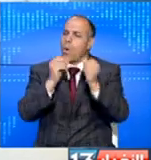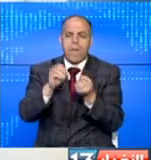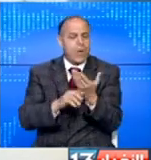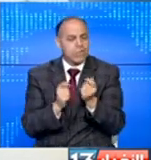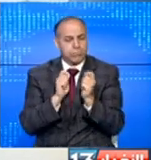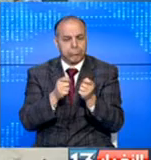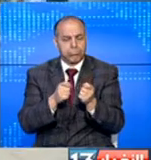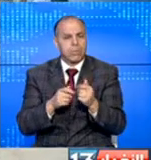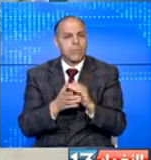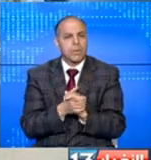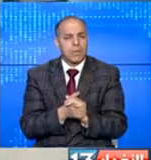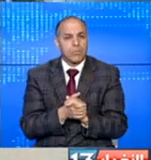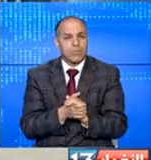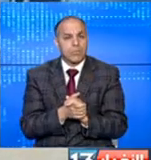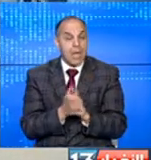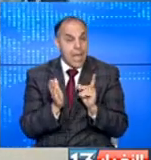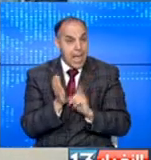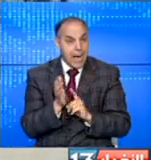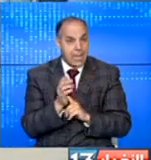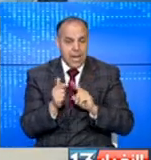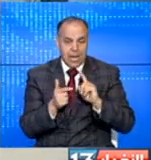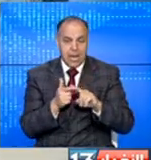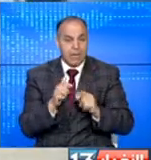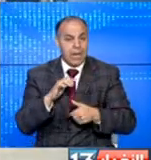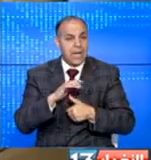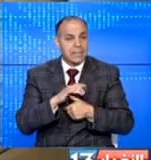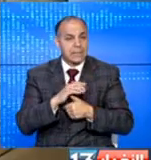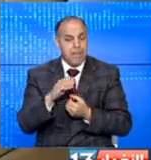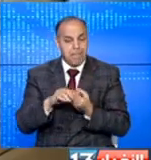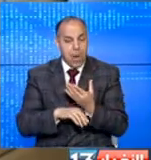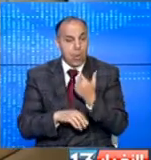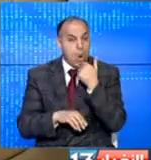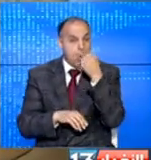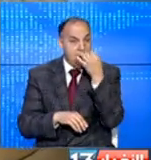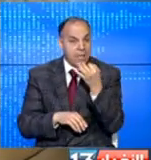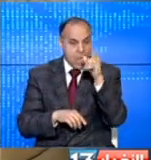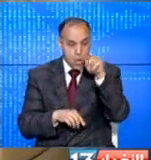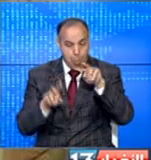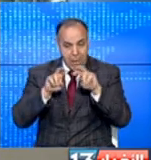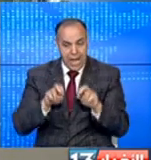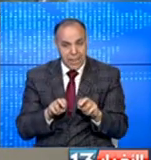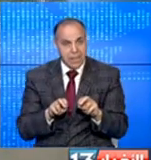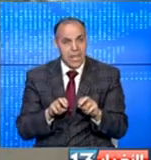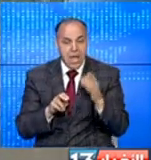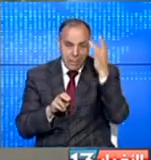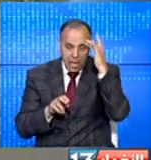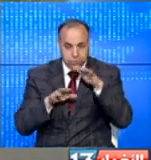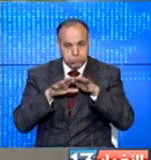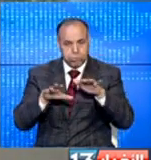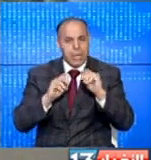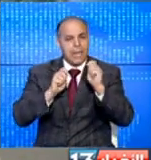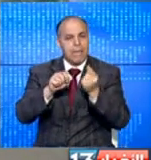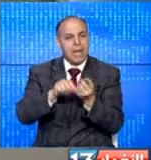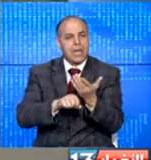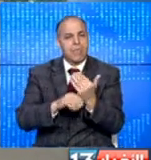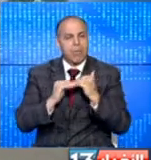هي متاحة. وقد أكد نائب رئيس هيئة النفاذ للمعلومة أهمية هذا اليوم الدراسي في نشر ثقافة النفاذ للمعلومة